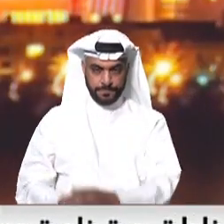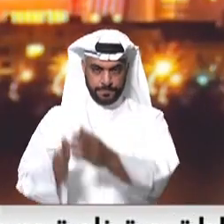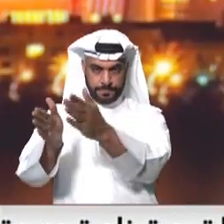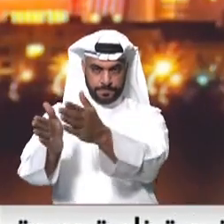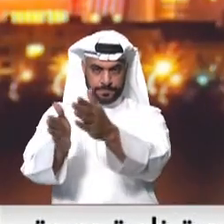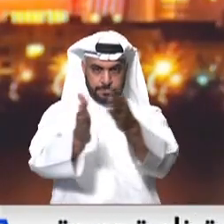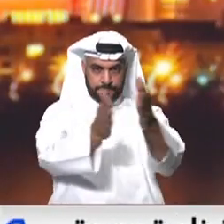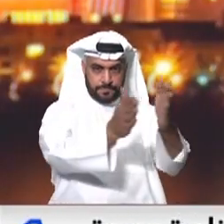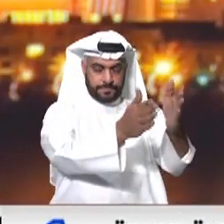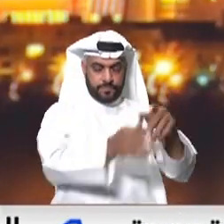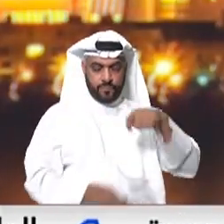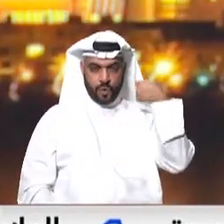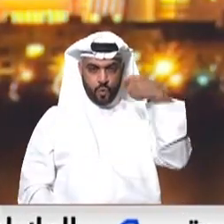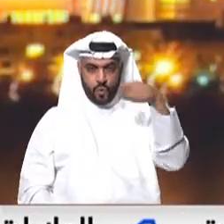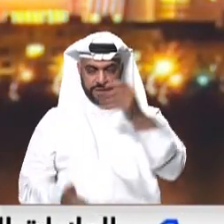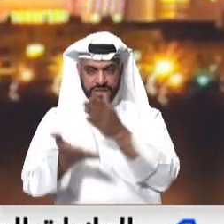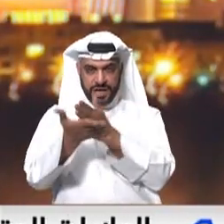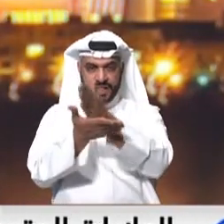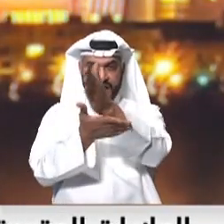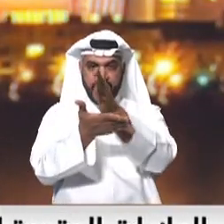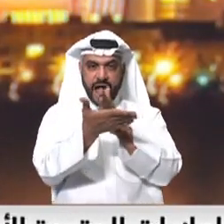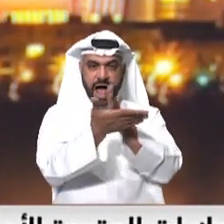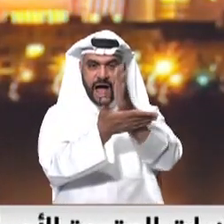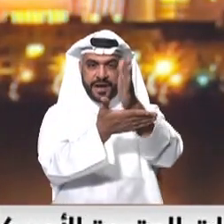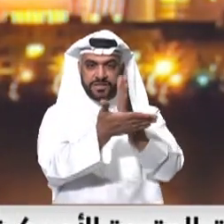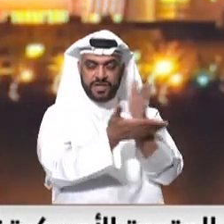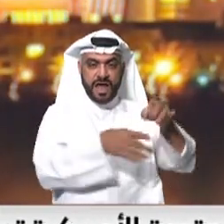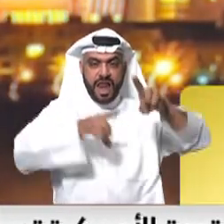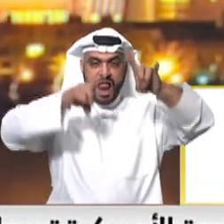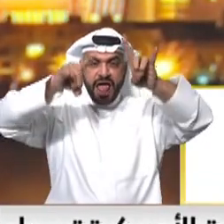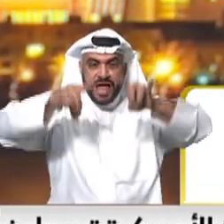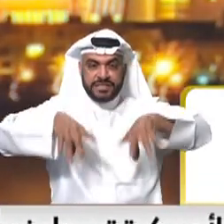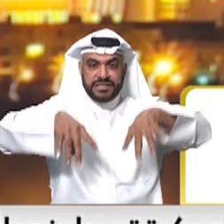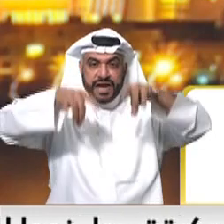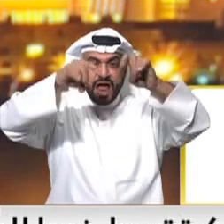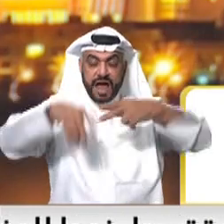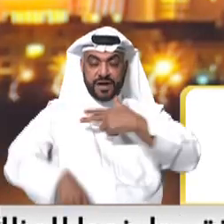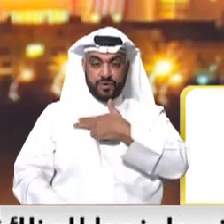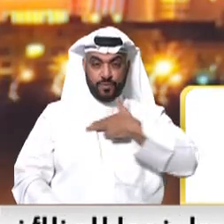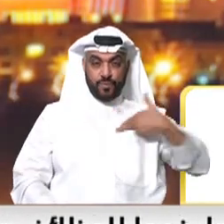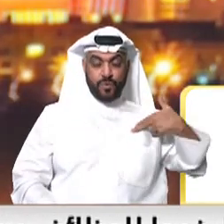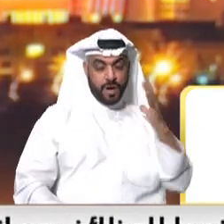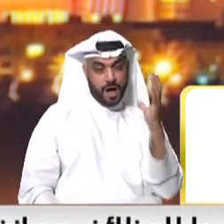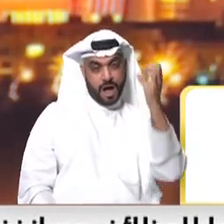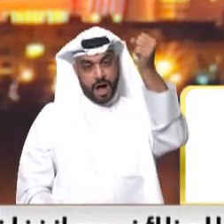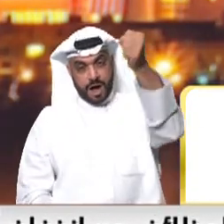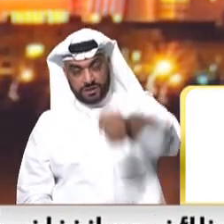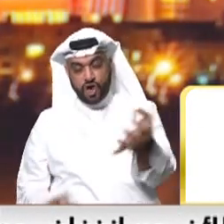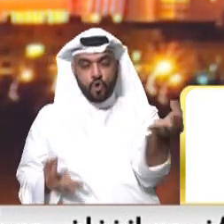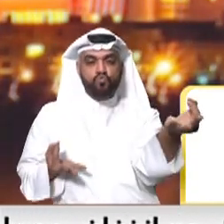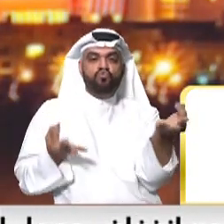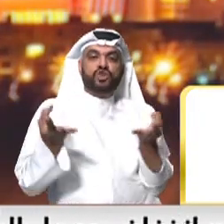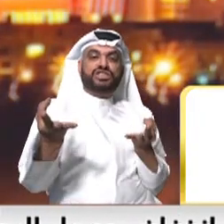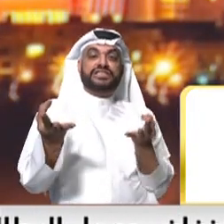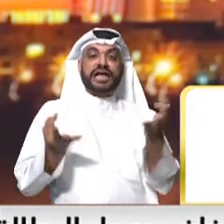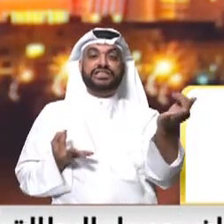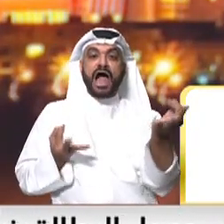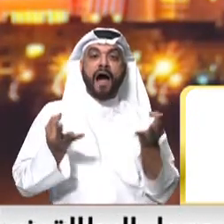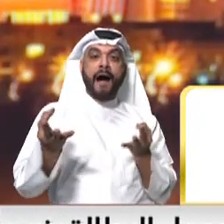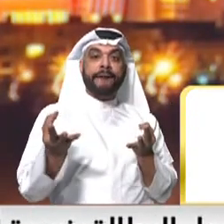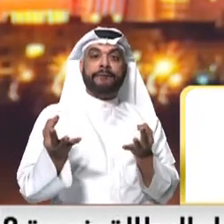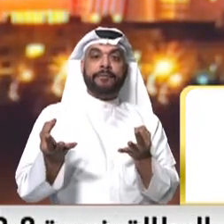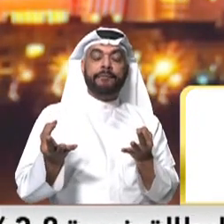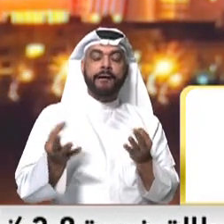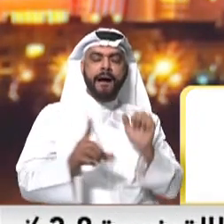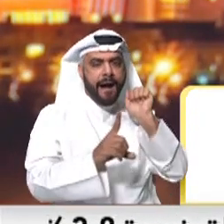قالت وزيرة الخارجية الأسترالية بيني وينغ إن الحكومة ستعين مستشارا خاصا في التحقيقات بالغارة الجوية